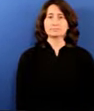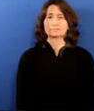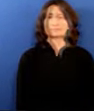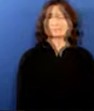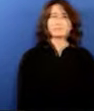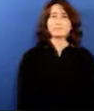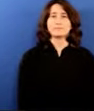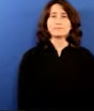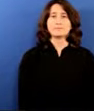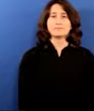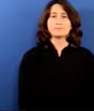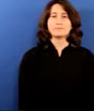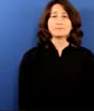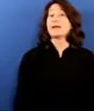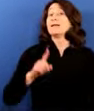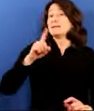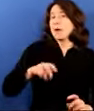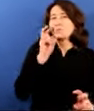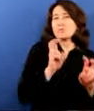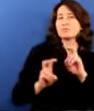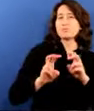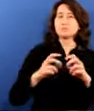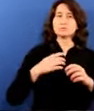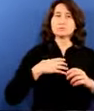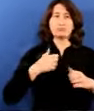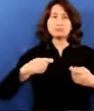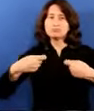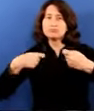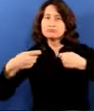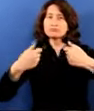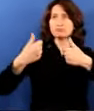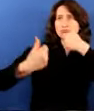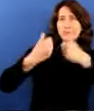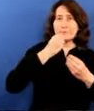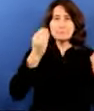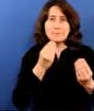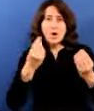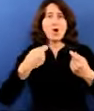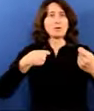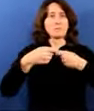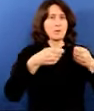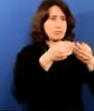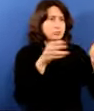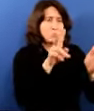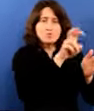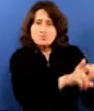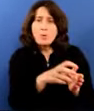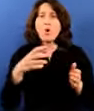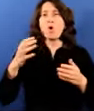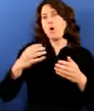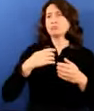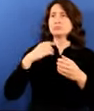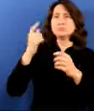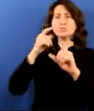Bilboko El Sol jaialdia. Maiatzaren 31 eta ekainaren 2 artean gaztelaniazko publizitate eta komunikazio agentzia